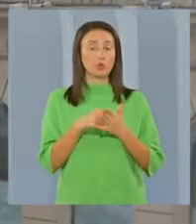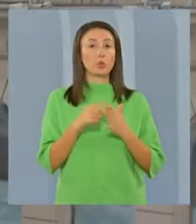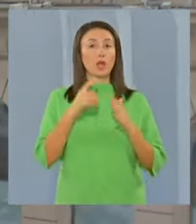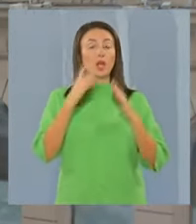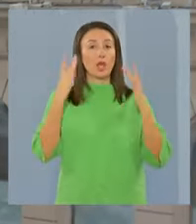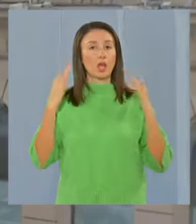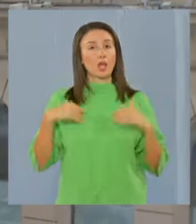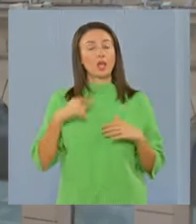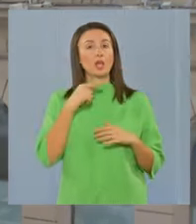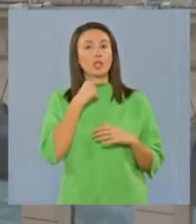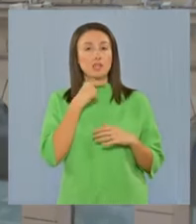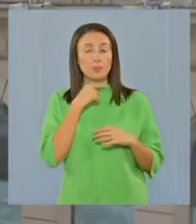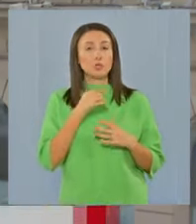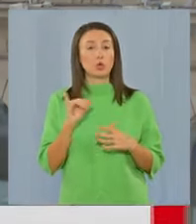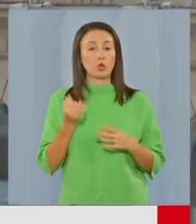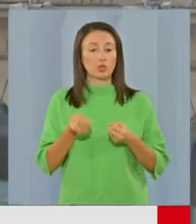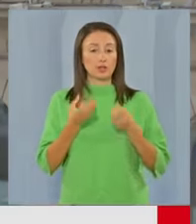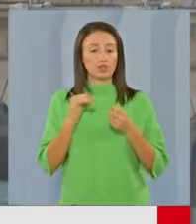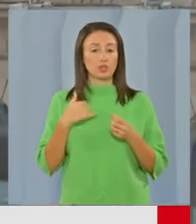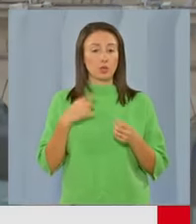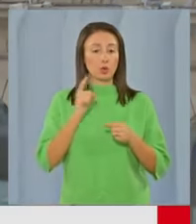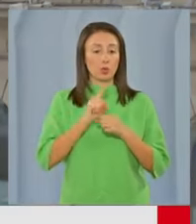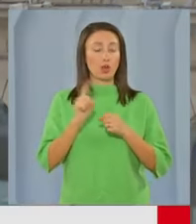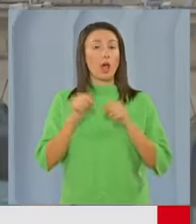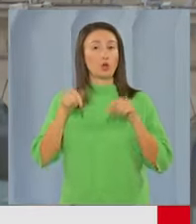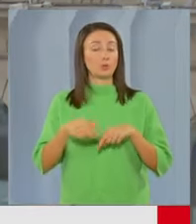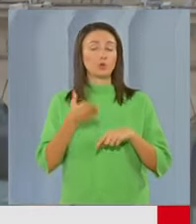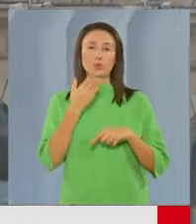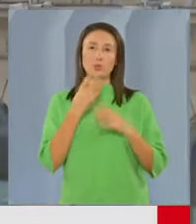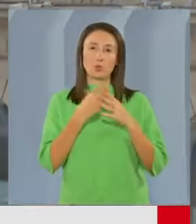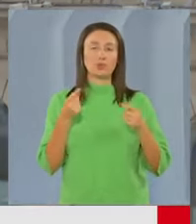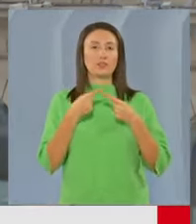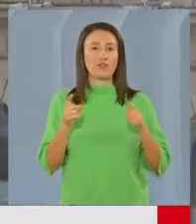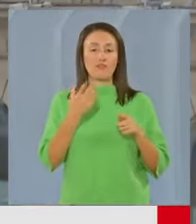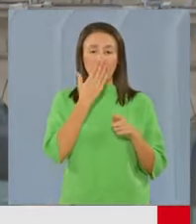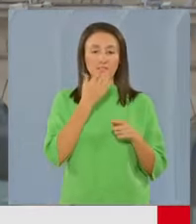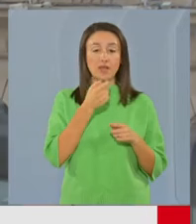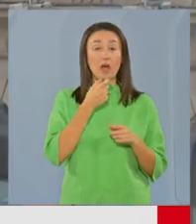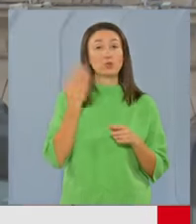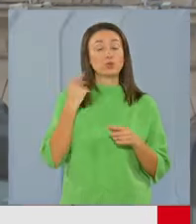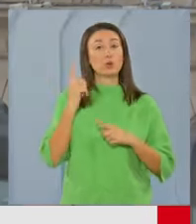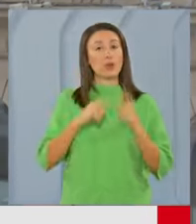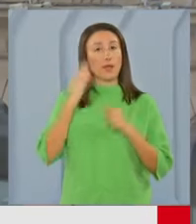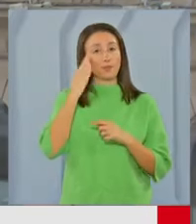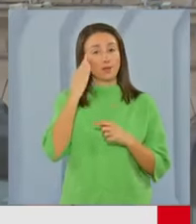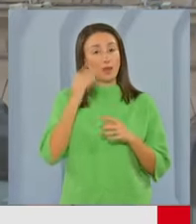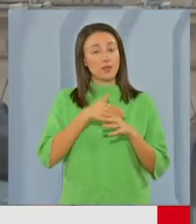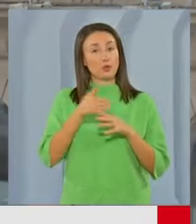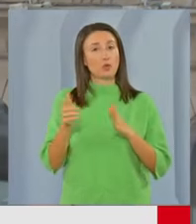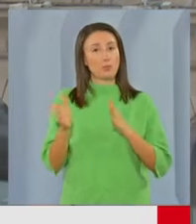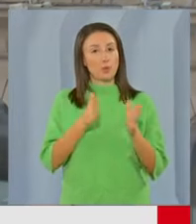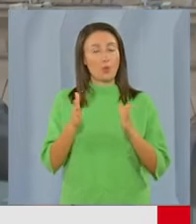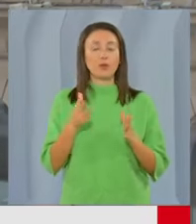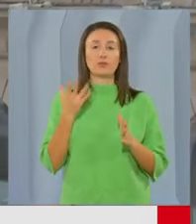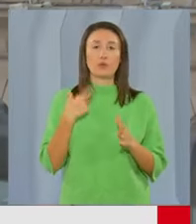Crăciun și bugetele românilor și lucrurile acum nu sunt mult diferite față de anul trecut Mai ales dacă ne amintim Anul trecut am trecut printr o perioadă destul